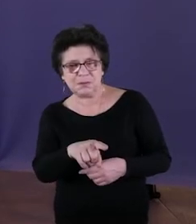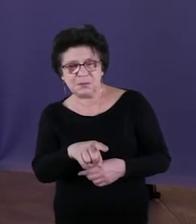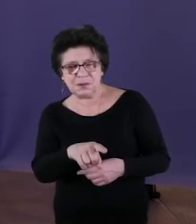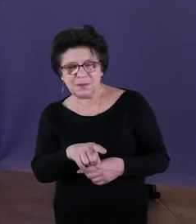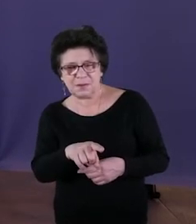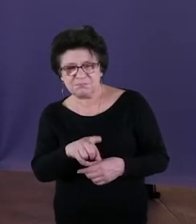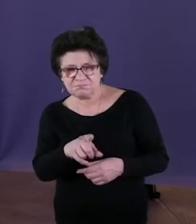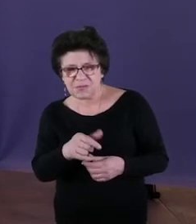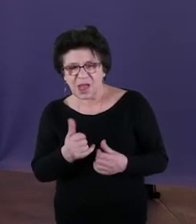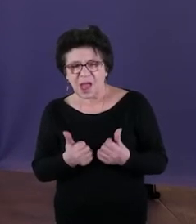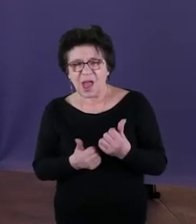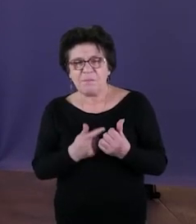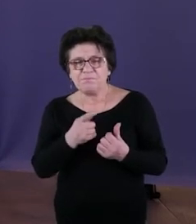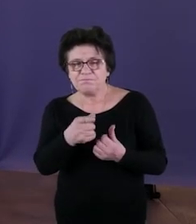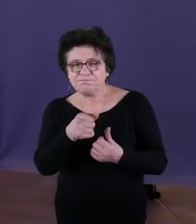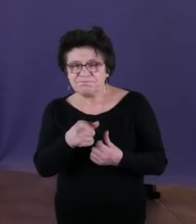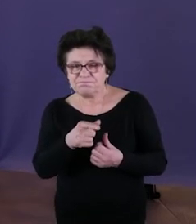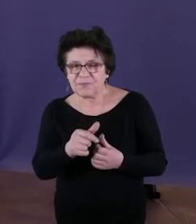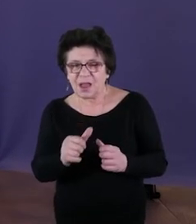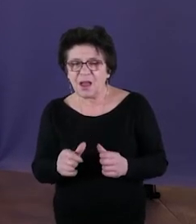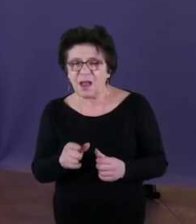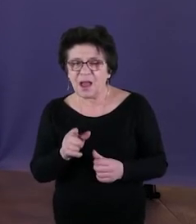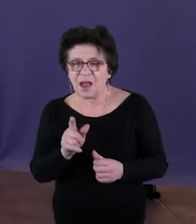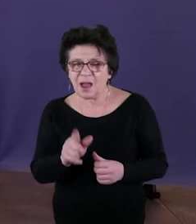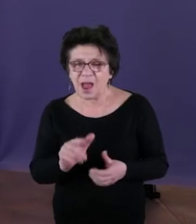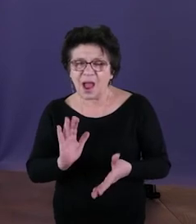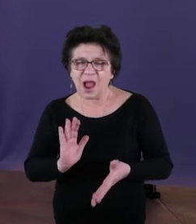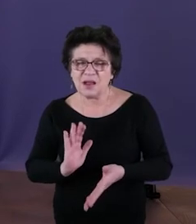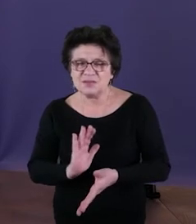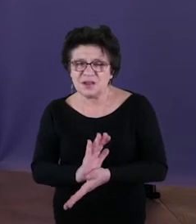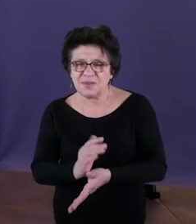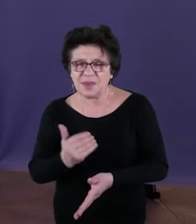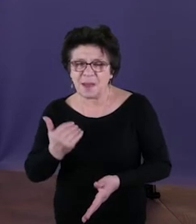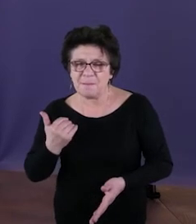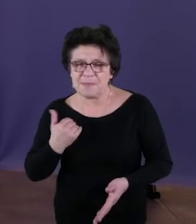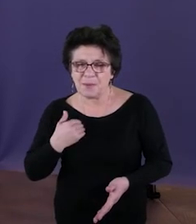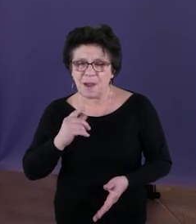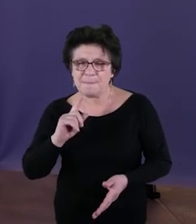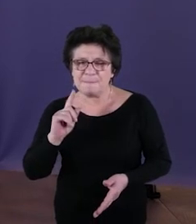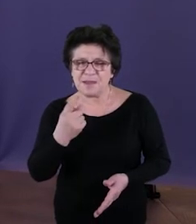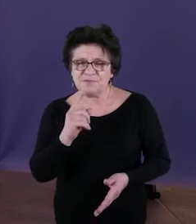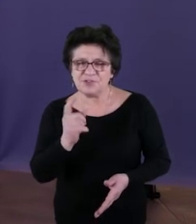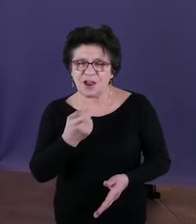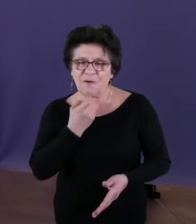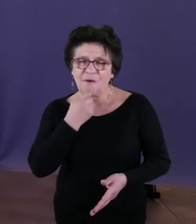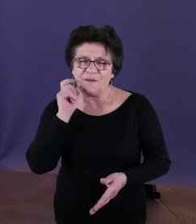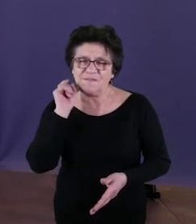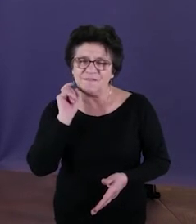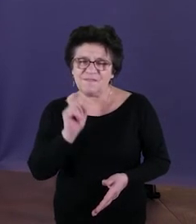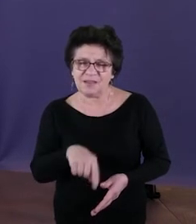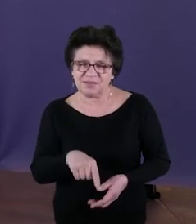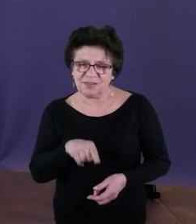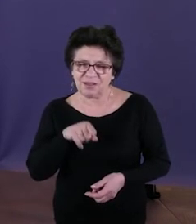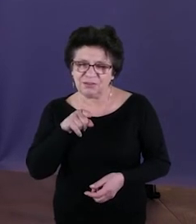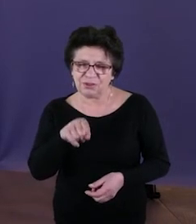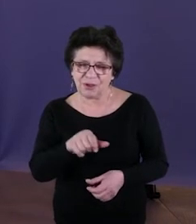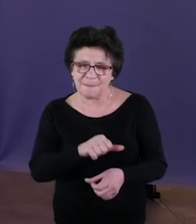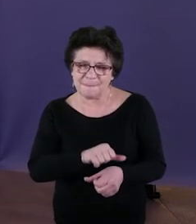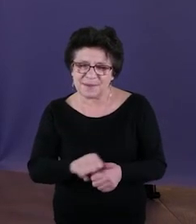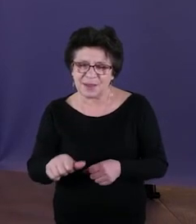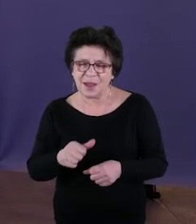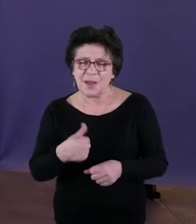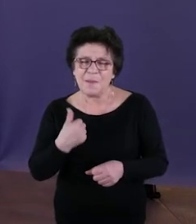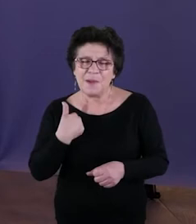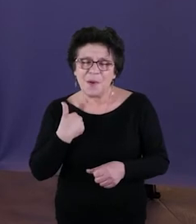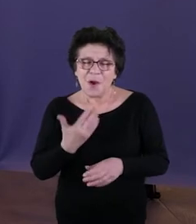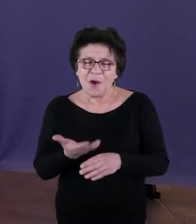gazetą kazała się 1 kwietnia i prima aprilis była taka informacja z tym zdjęciem które dzisiaj